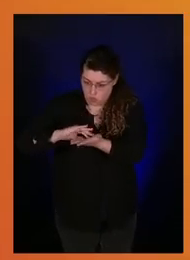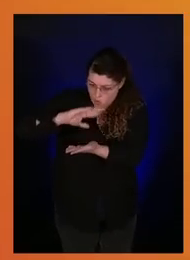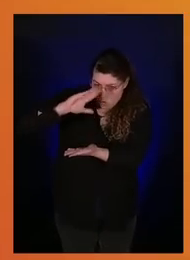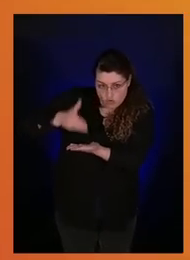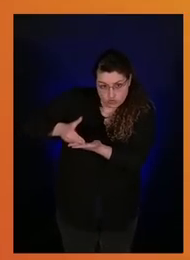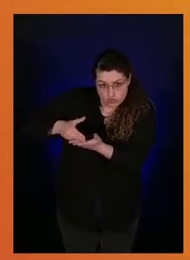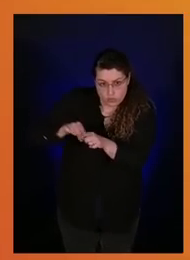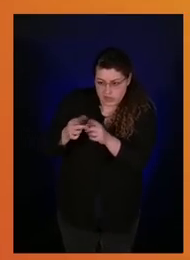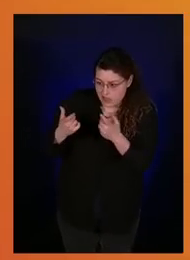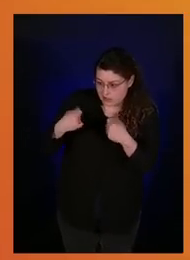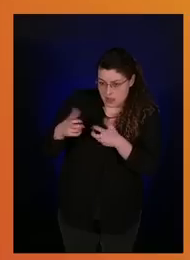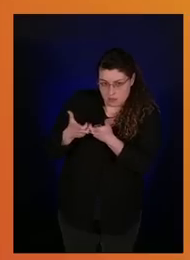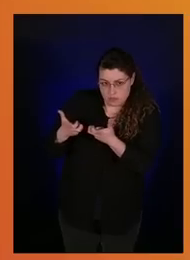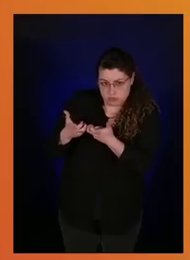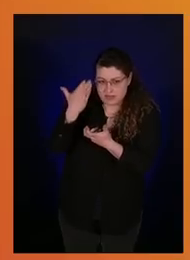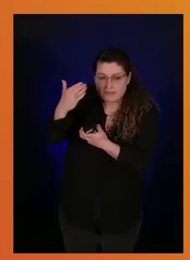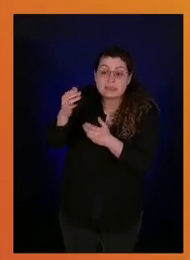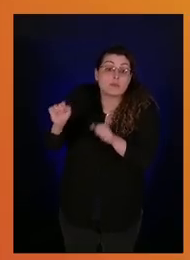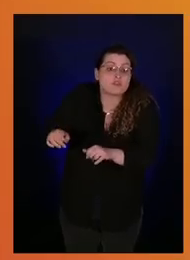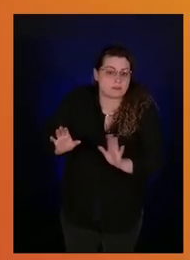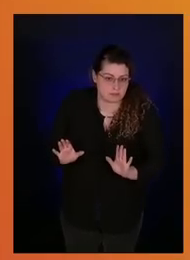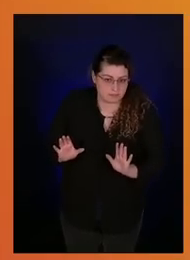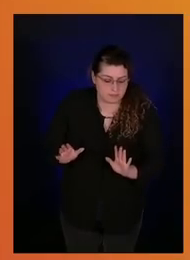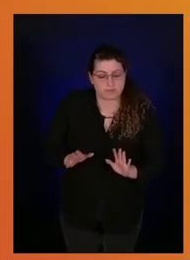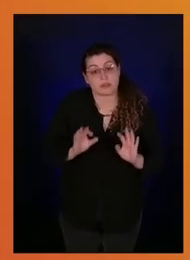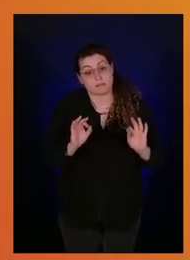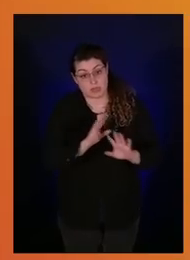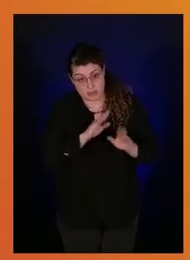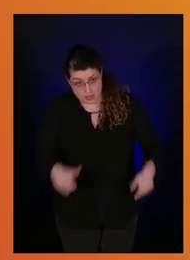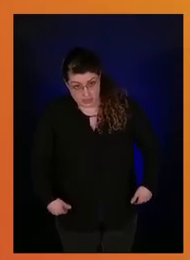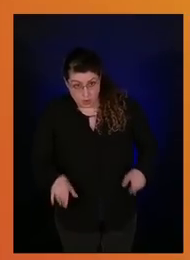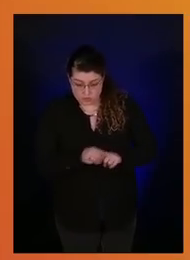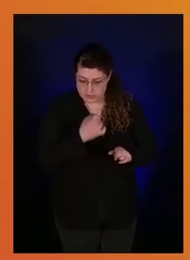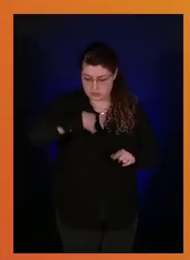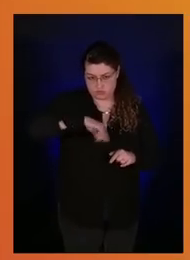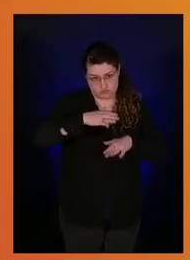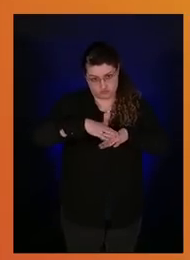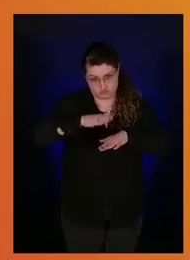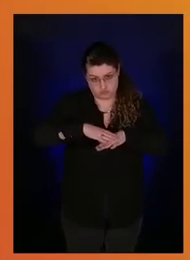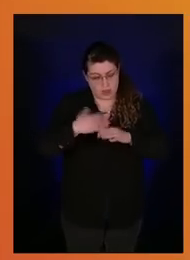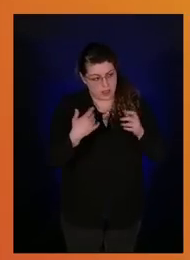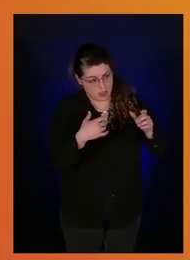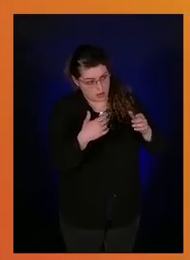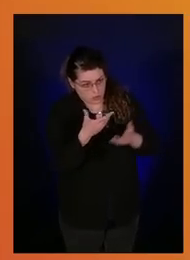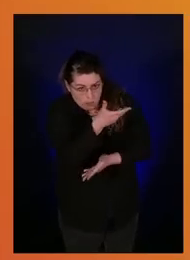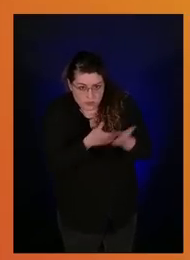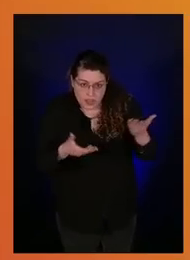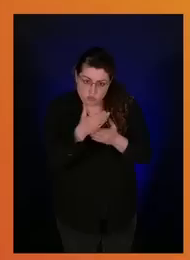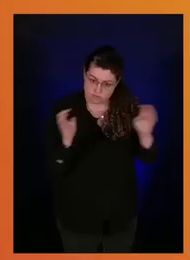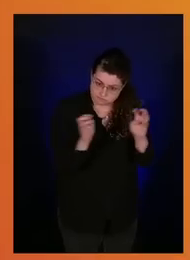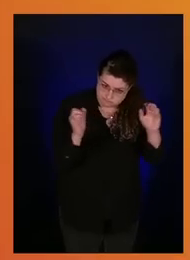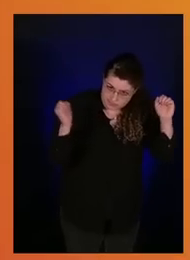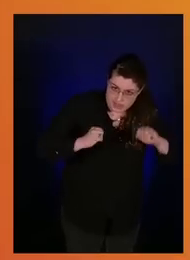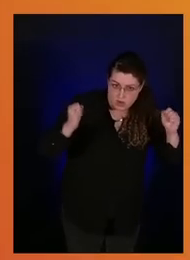des coûts lorsque cela est possible. Enfin, elle souligne l'importance de la communication et de la concertation entre